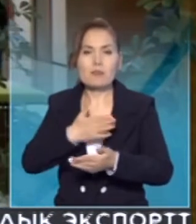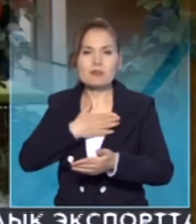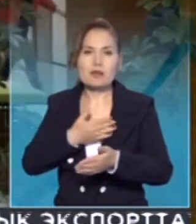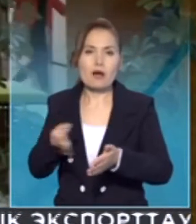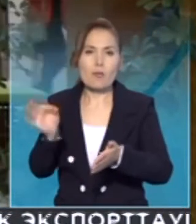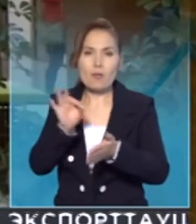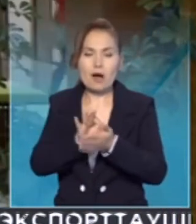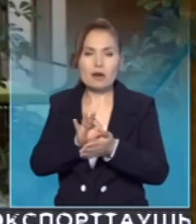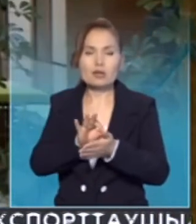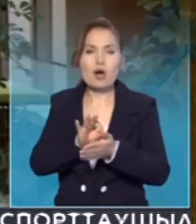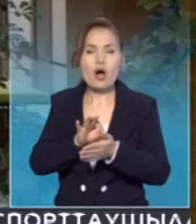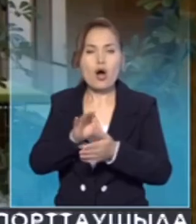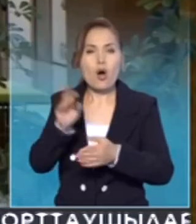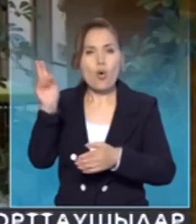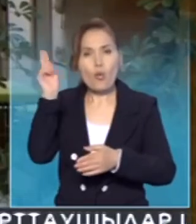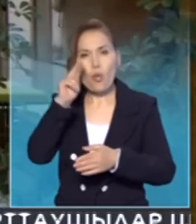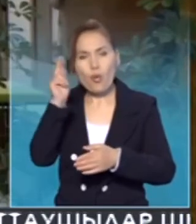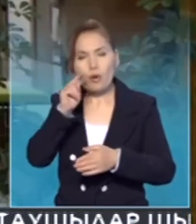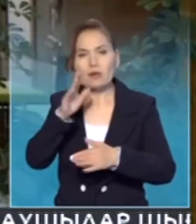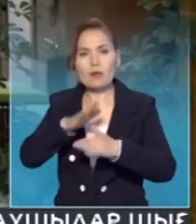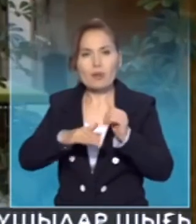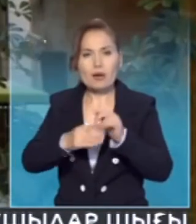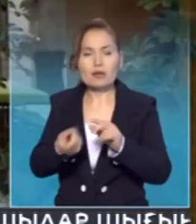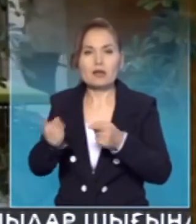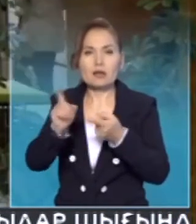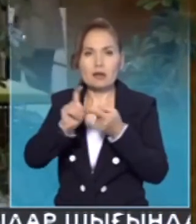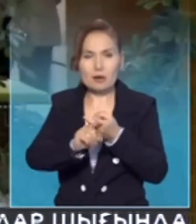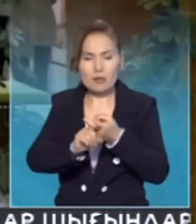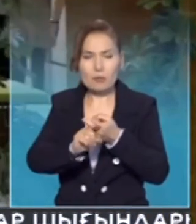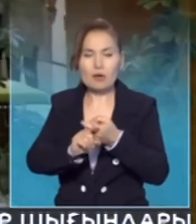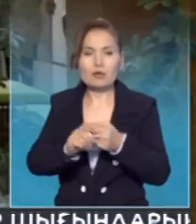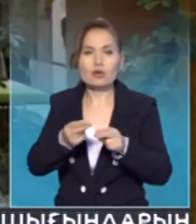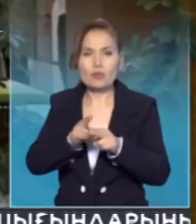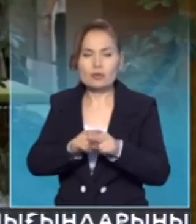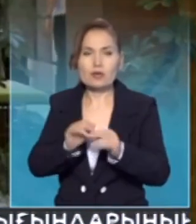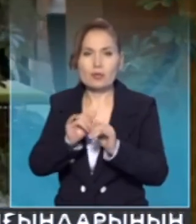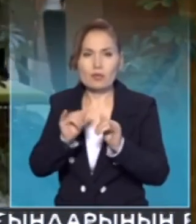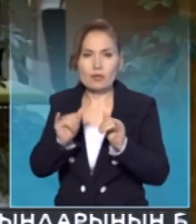оқу процесі мен кәсіби тәжірибеге айналдыру.